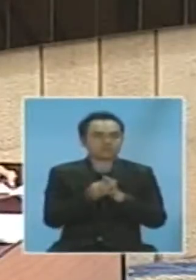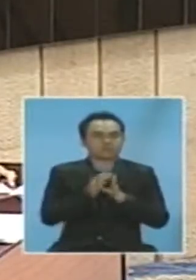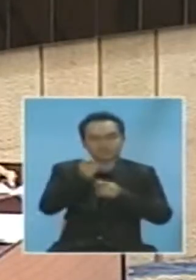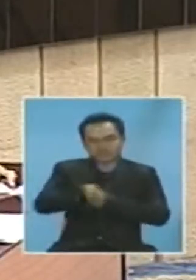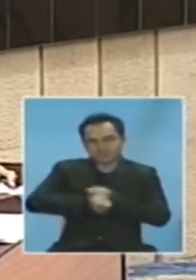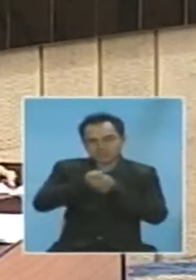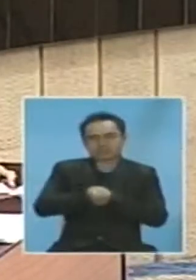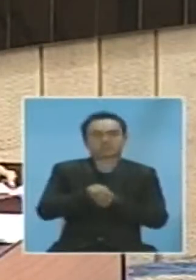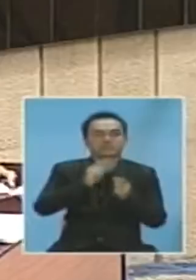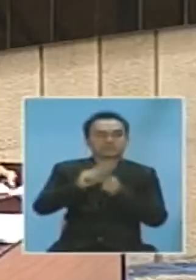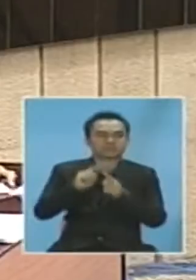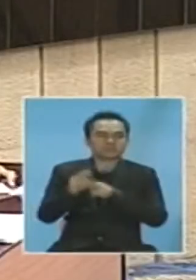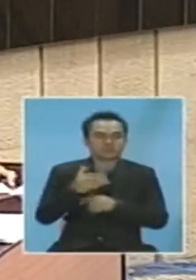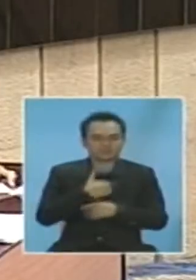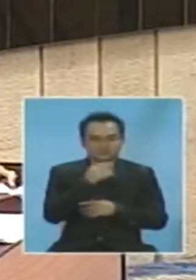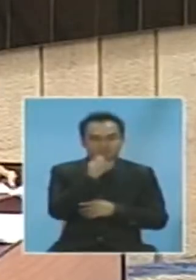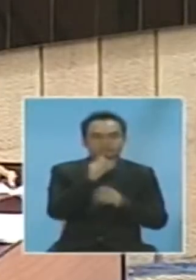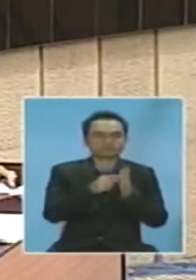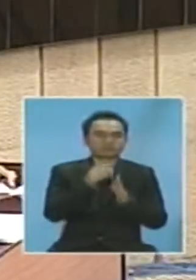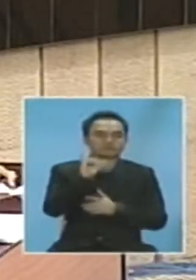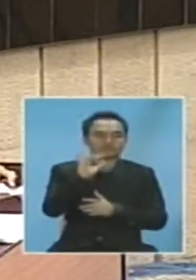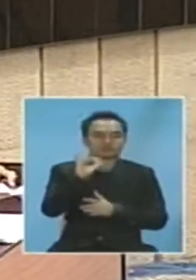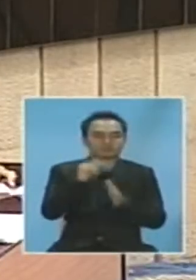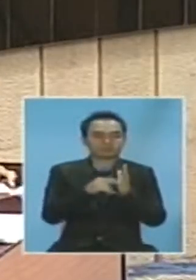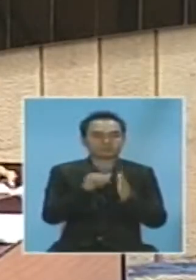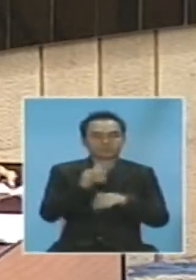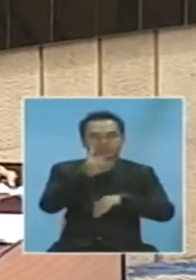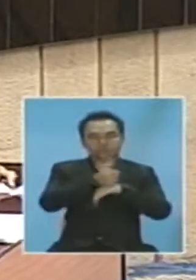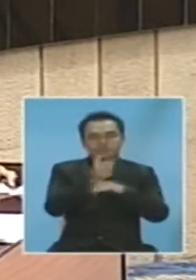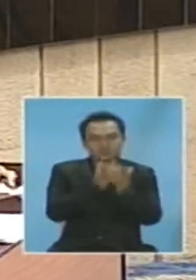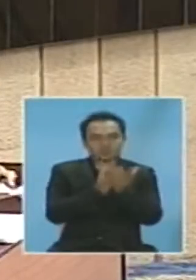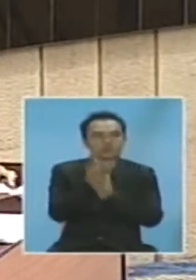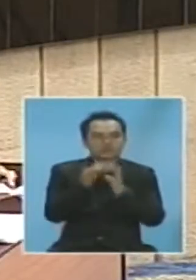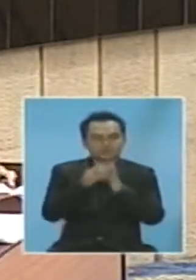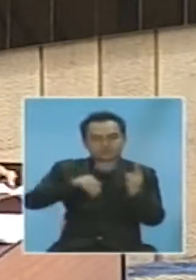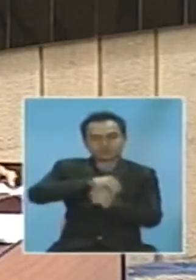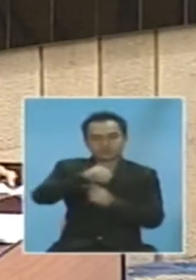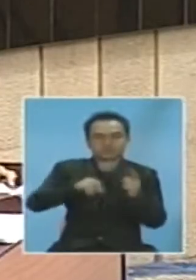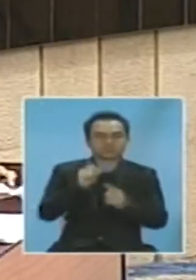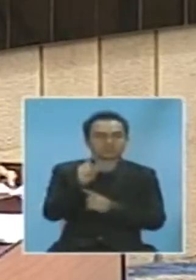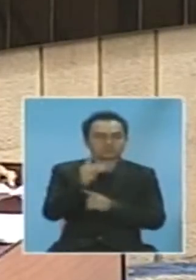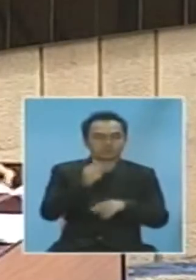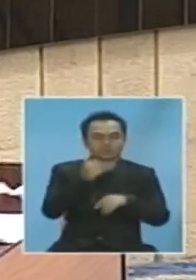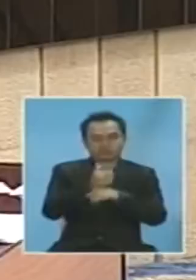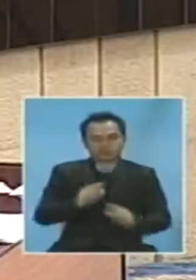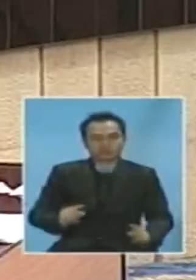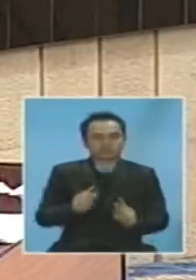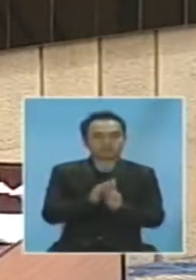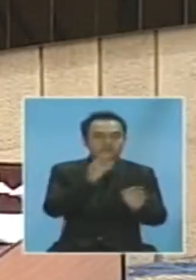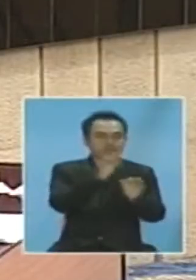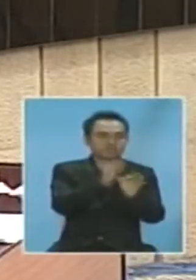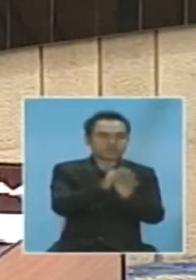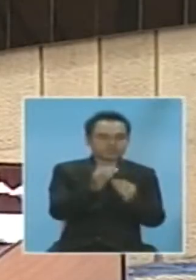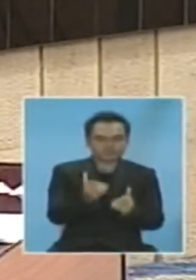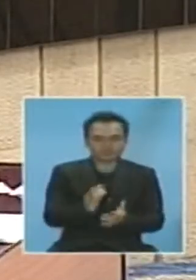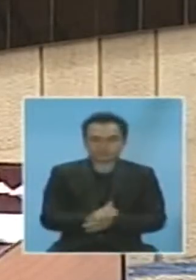ค่ะนายสมชัยสัจพงศ์ผู้อำนวยการสำนักงานเศรษฐกิจการคลังกระทรวงการคลังในขณะนั้นที่